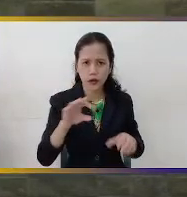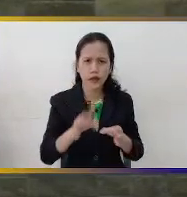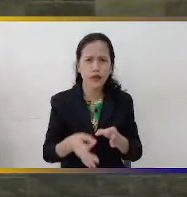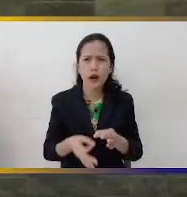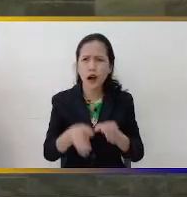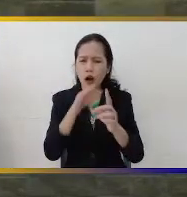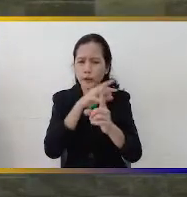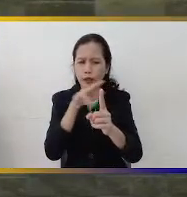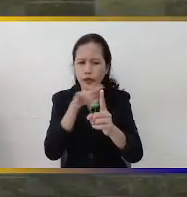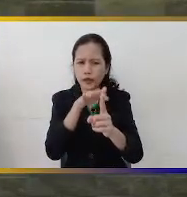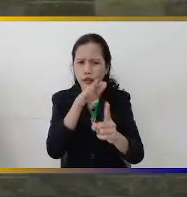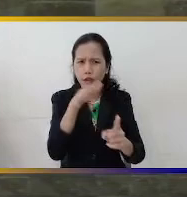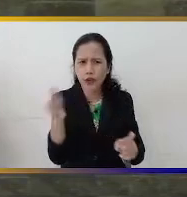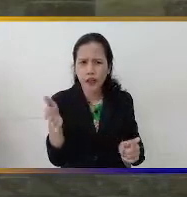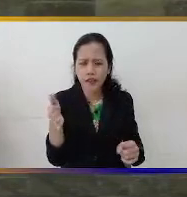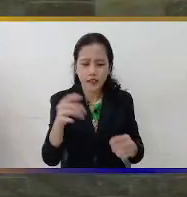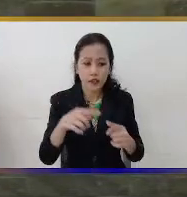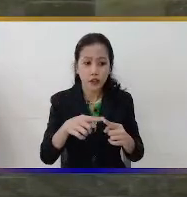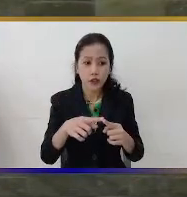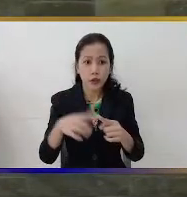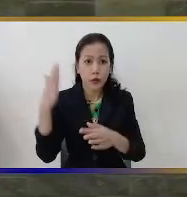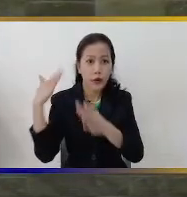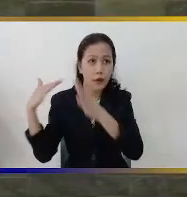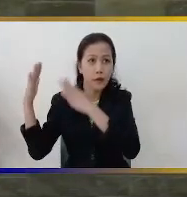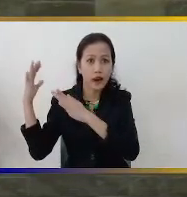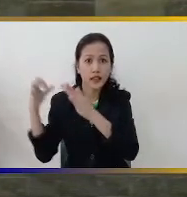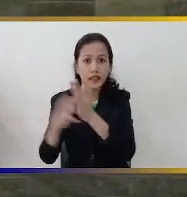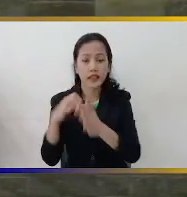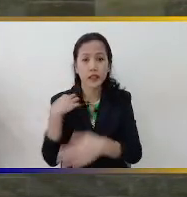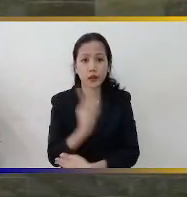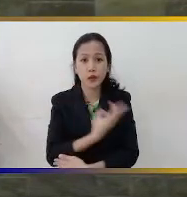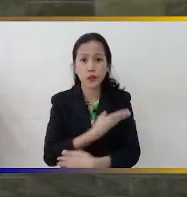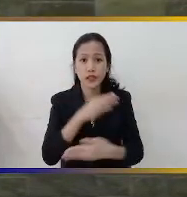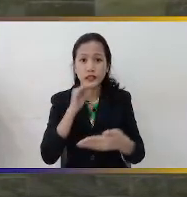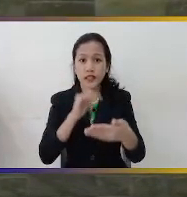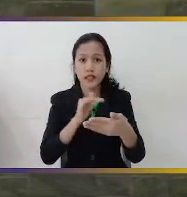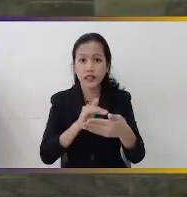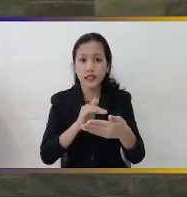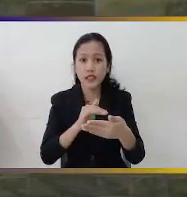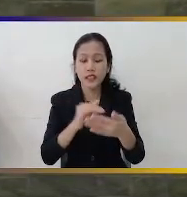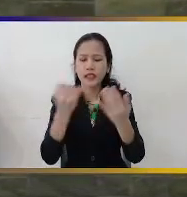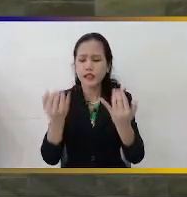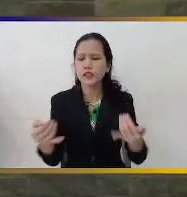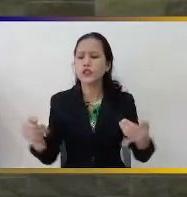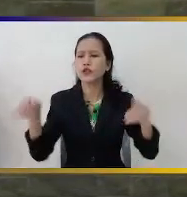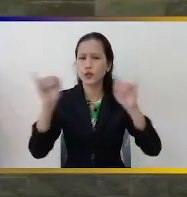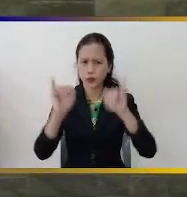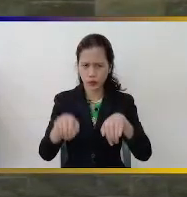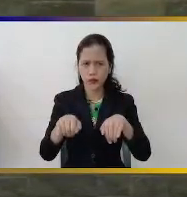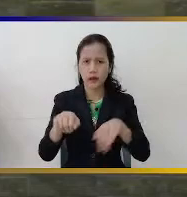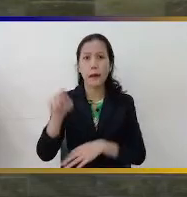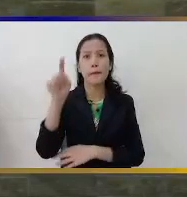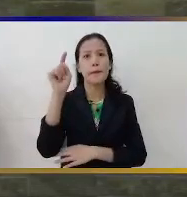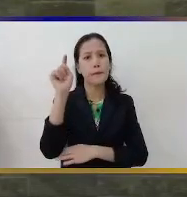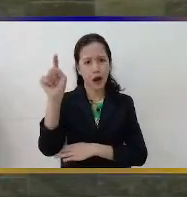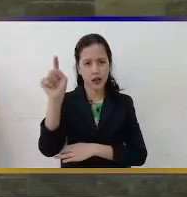po natin pinag-aaralan, ang issue is that kailangan nyo bumalik sa Diyos.